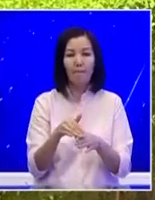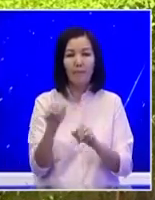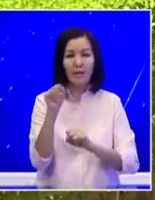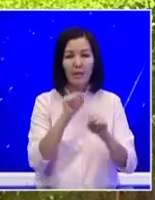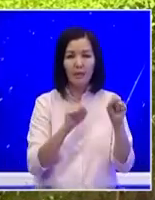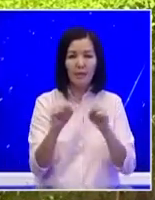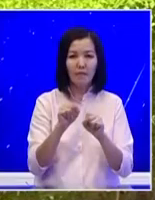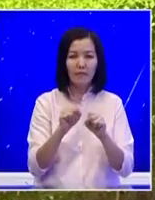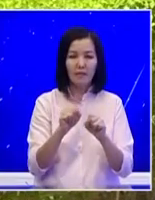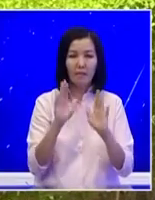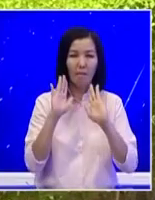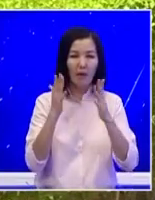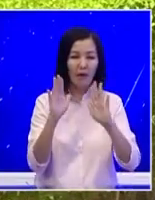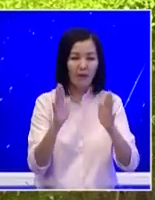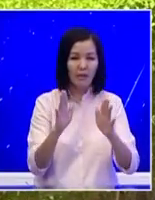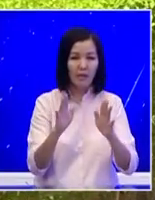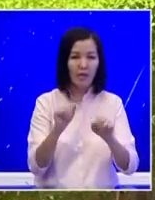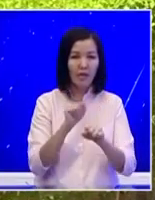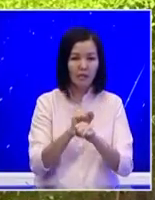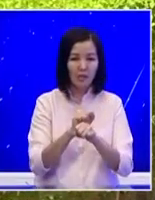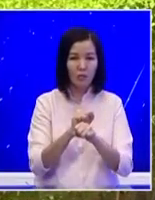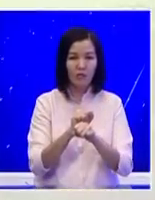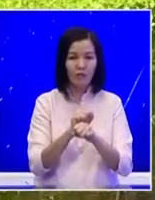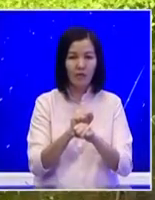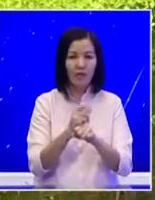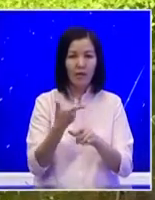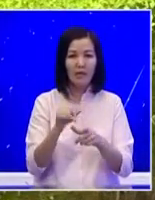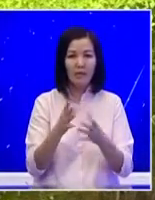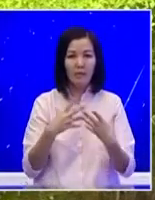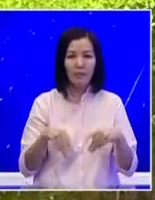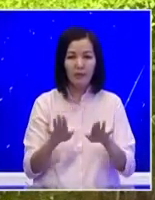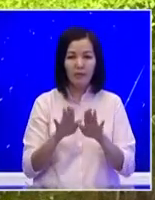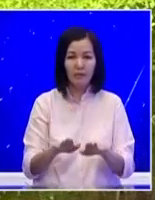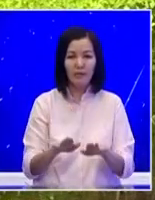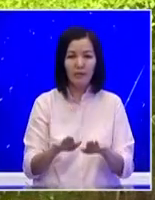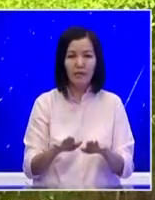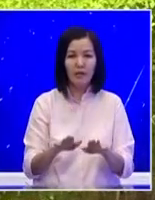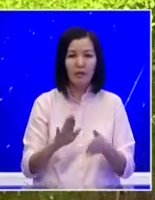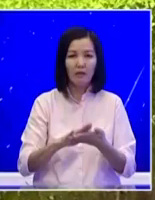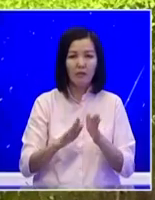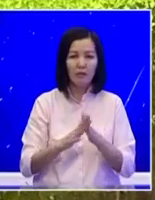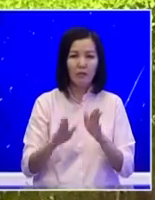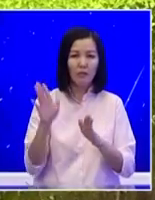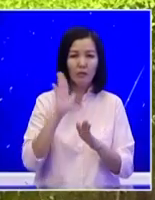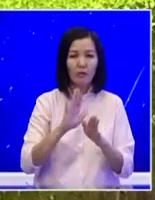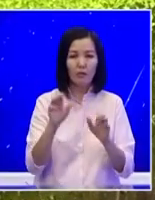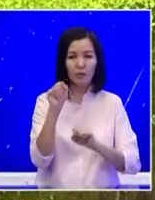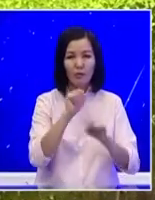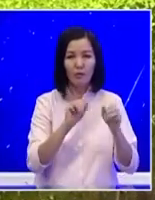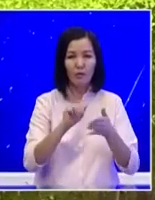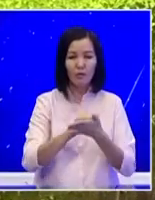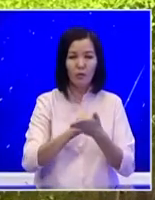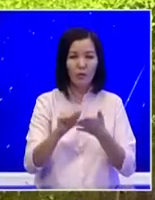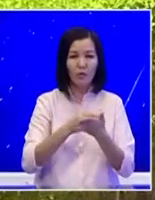обрабатываются скверы, парки, остановочные комплексы. Договор по дезинфекционной обработке заключен с